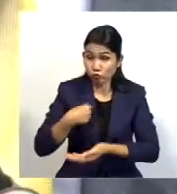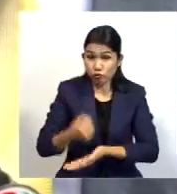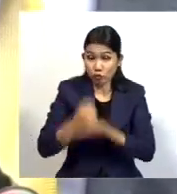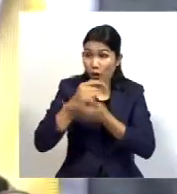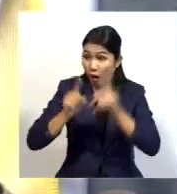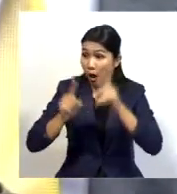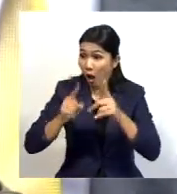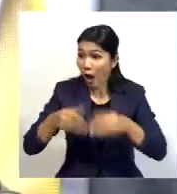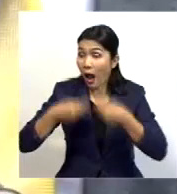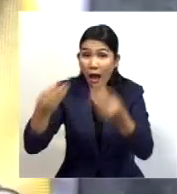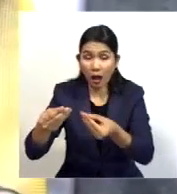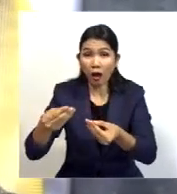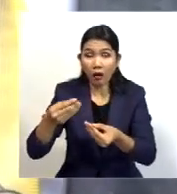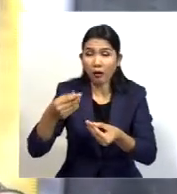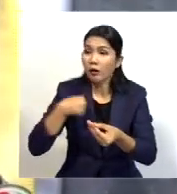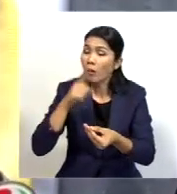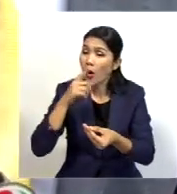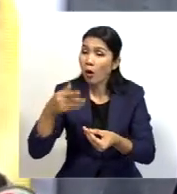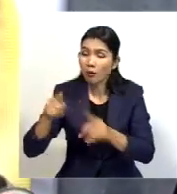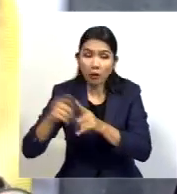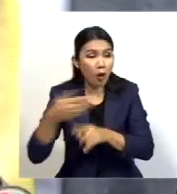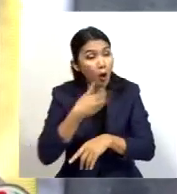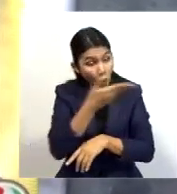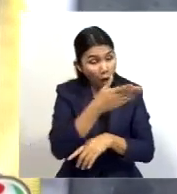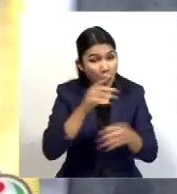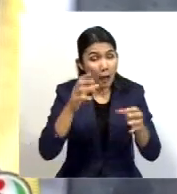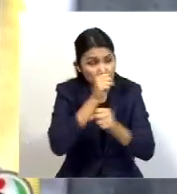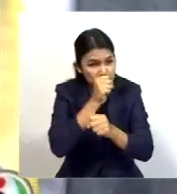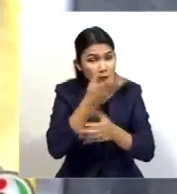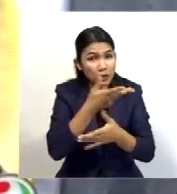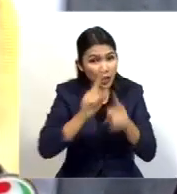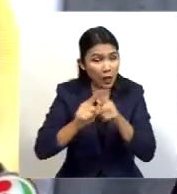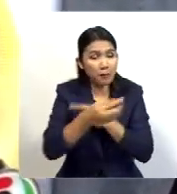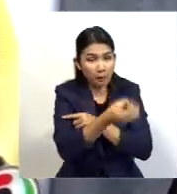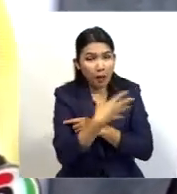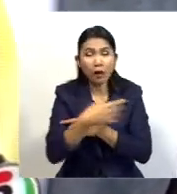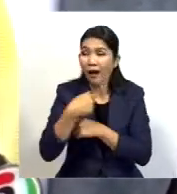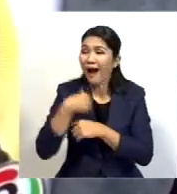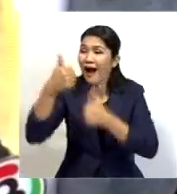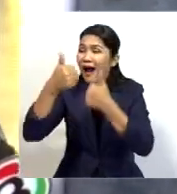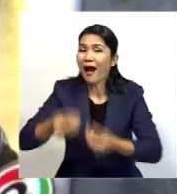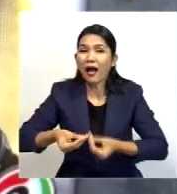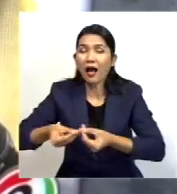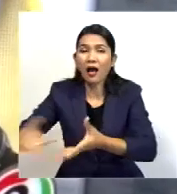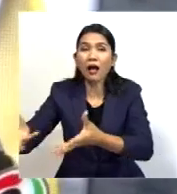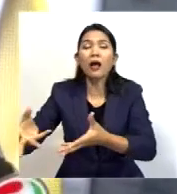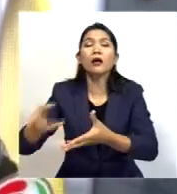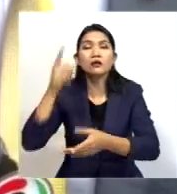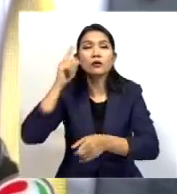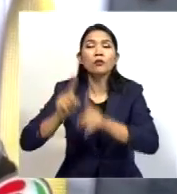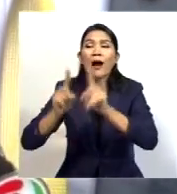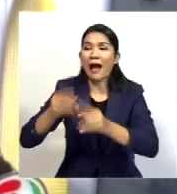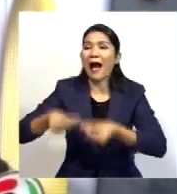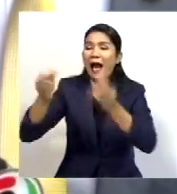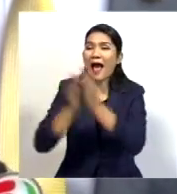ราก็พอจะไปโหวตเขาก็ถามก่อนว่าขอพาสเวิร์ดขออะไรเพื่อยืนยันตัวตนก็หวังดีก็อยากจะเข้าไปโหวตให้พอเข้าไปโหว